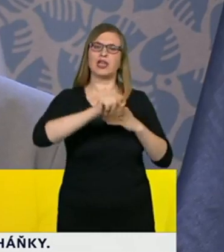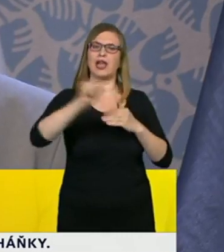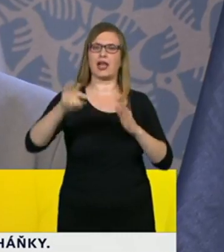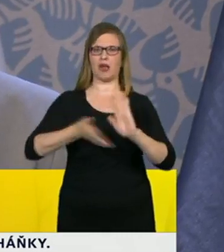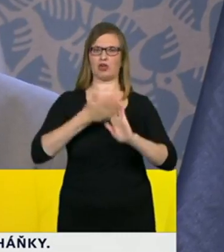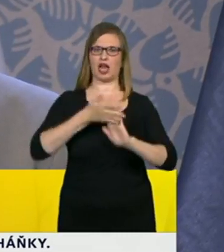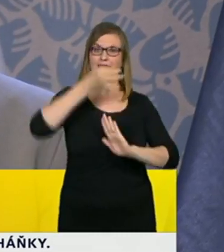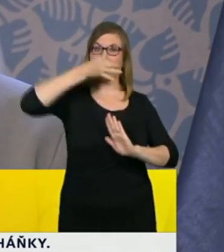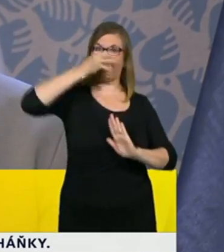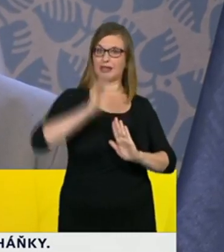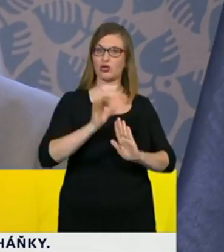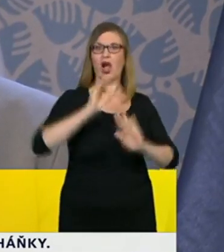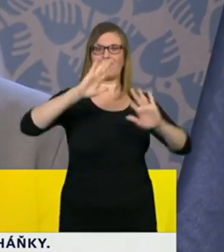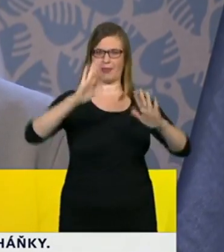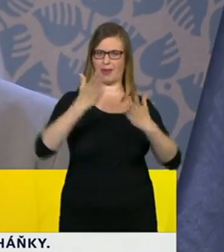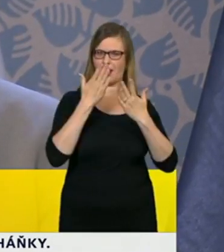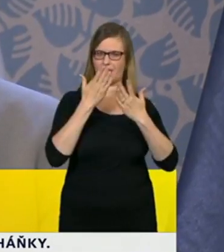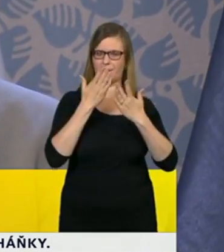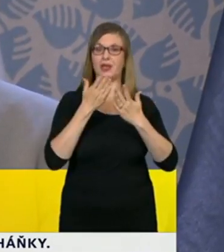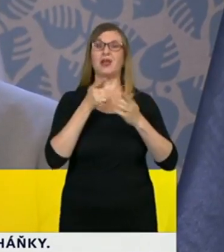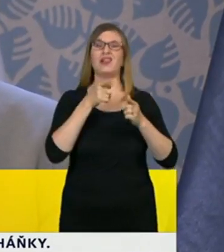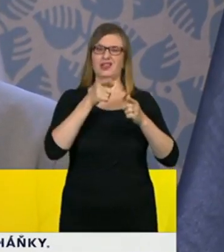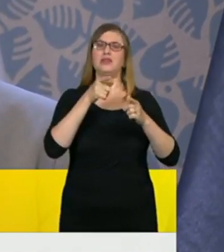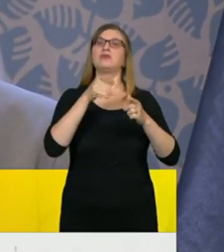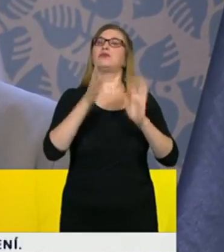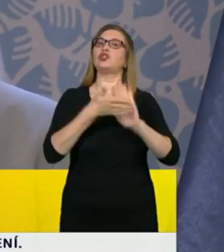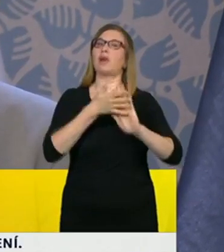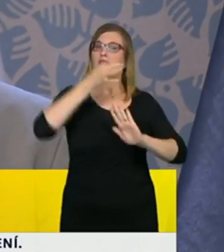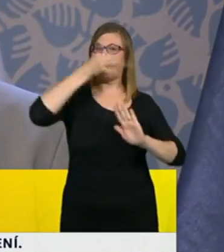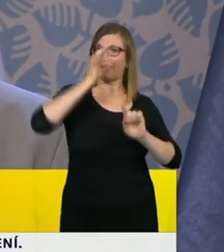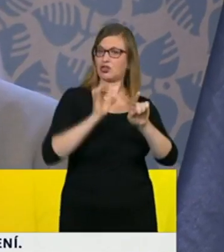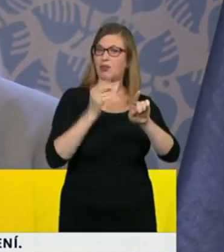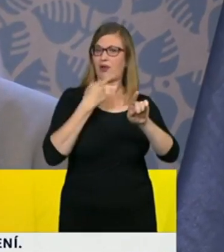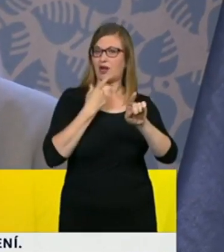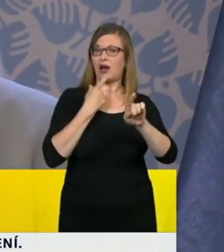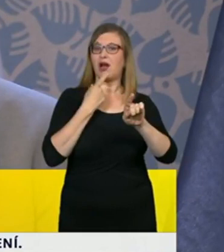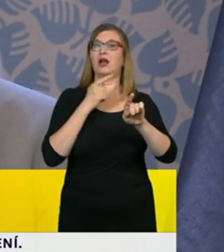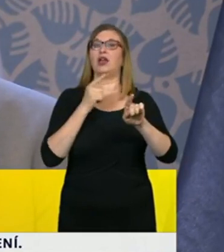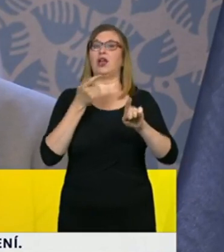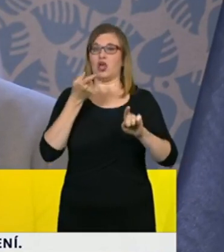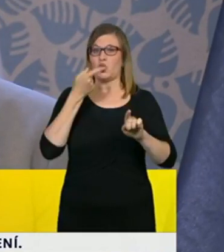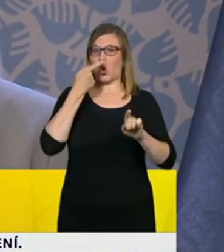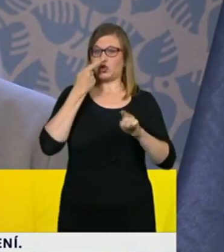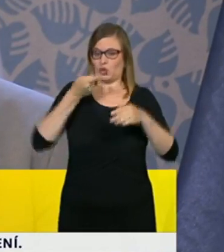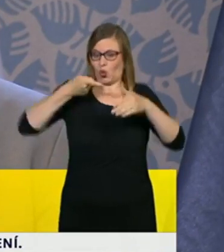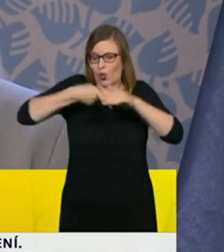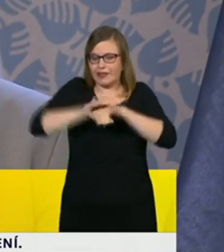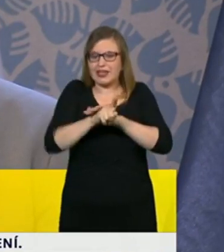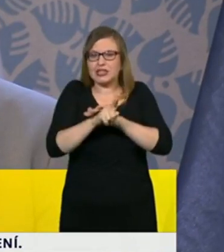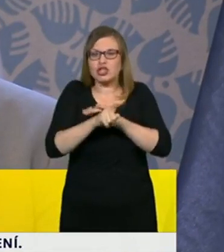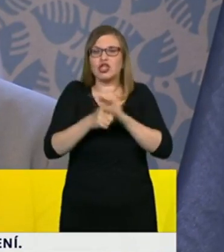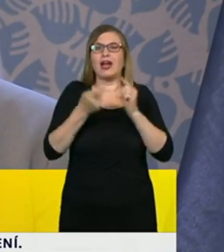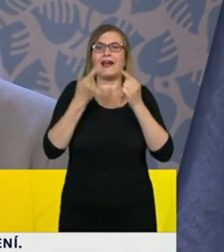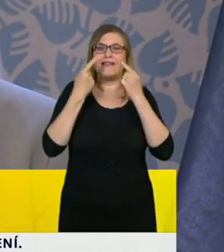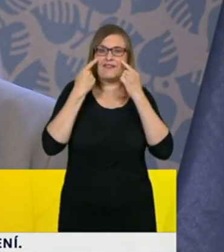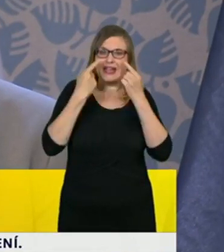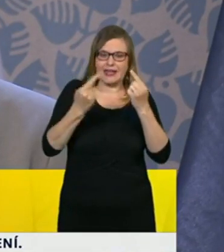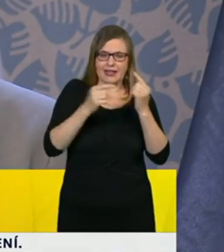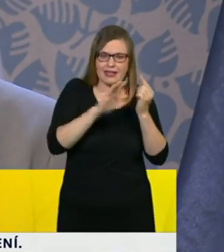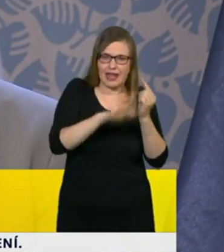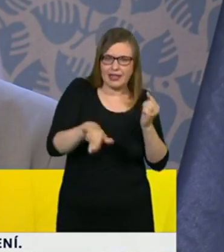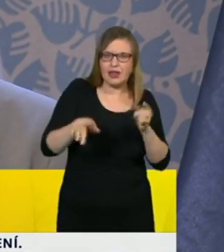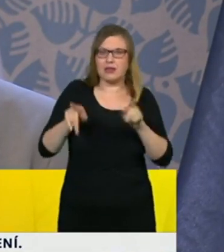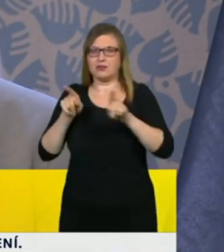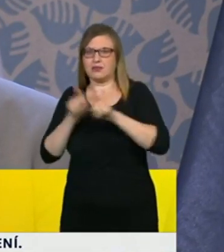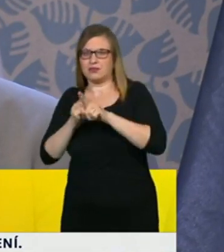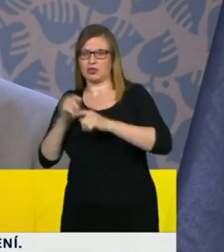na sliznicích nosohltanu je téměř identické množství viru jako na sliznicích dospělého, což